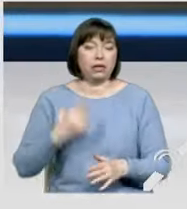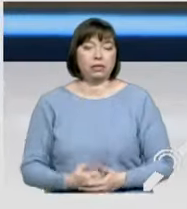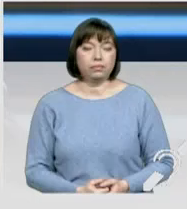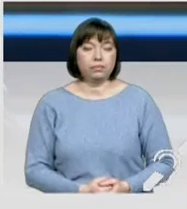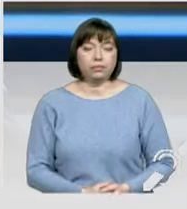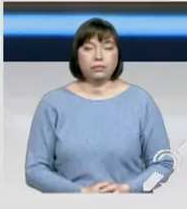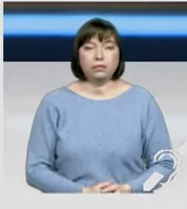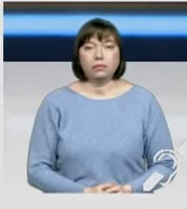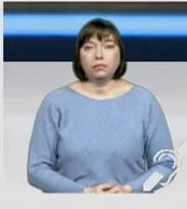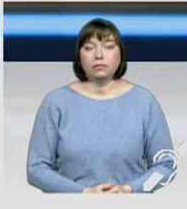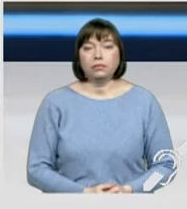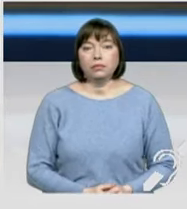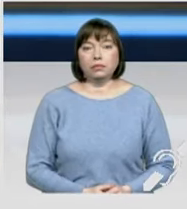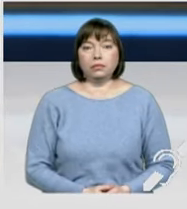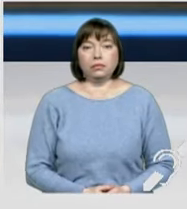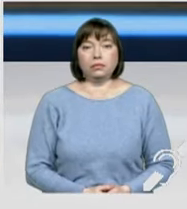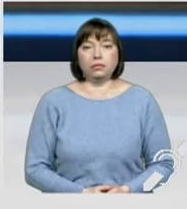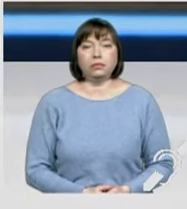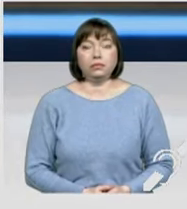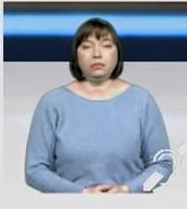the president's administration